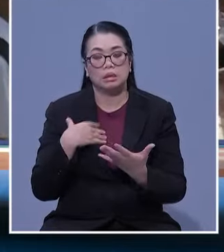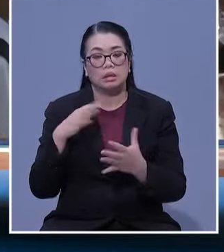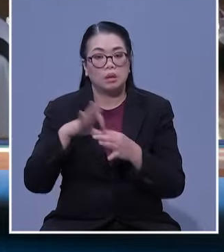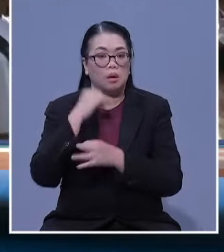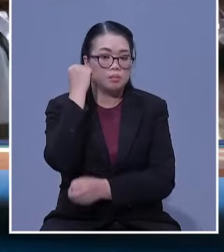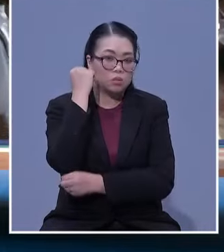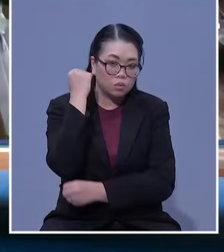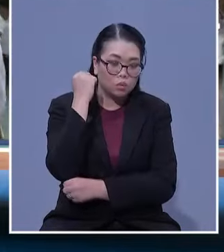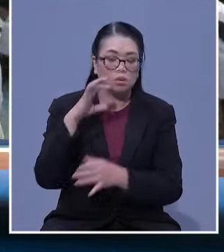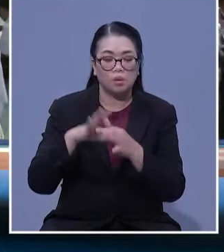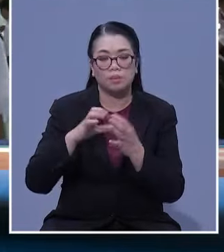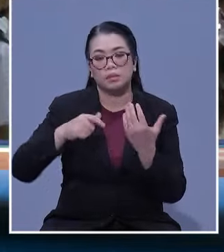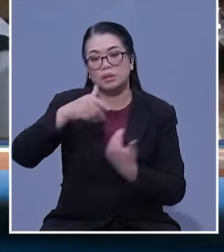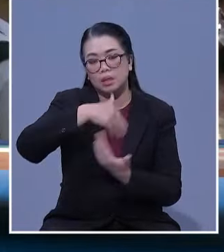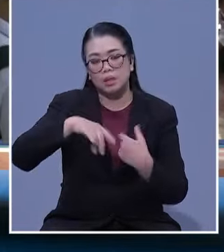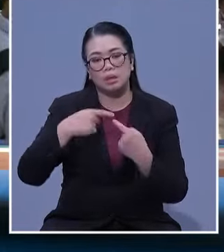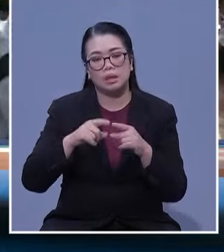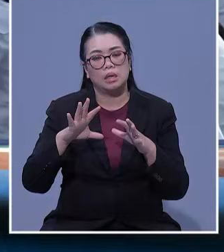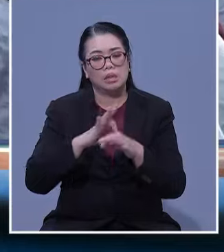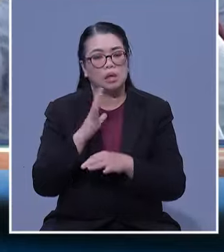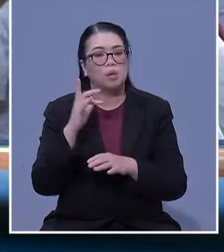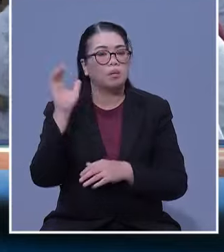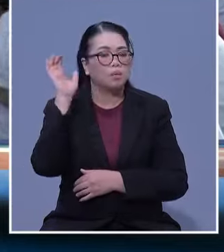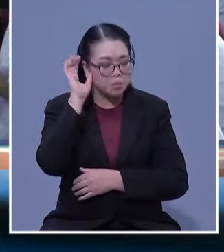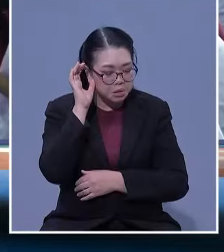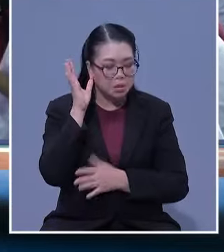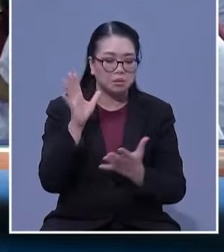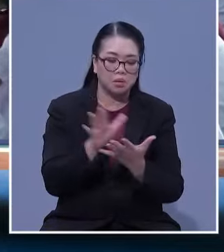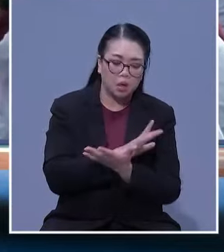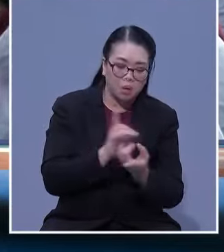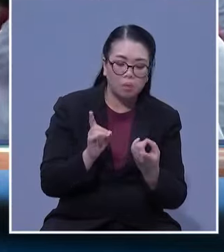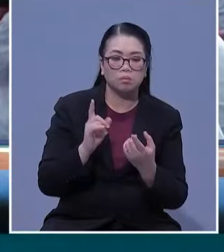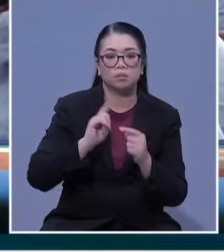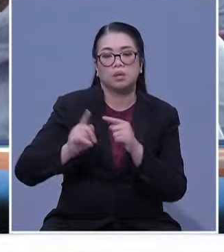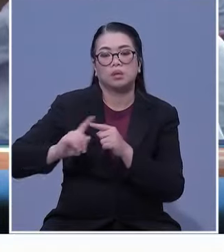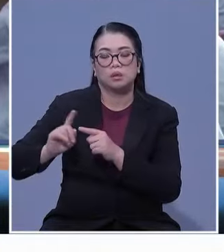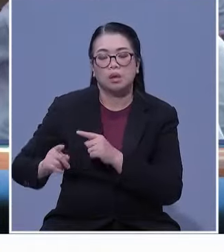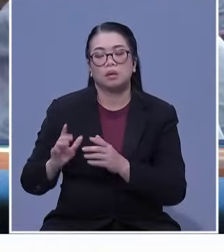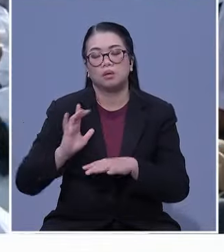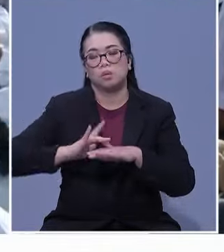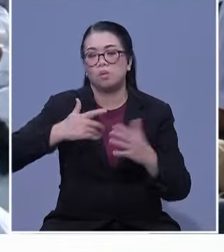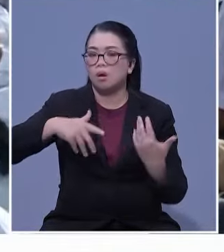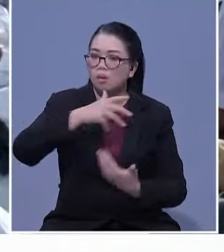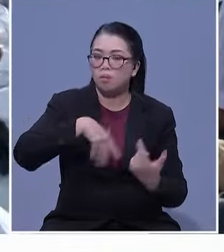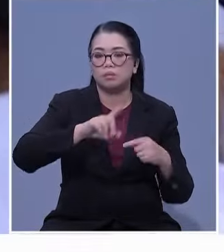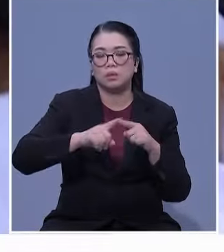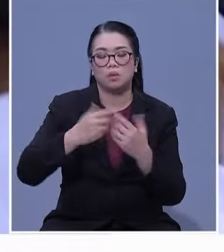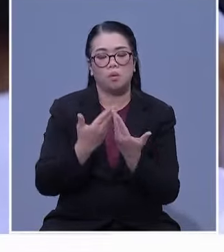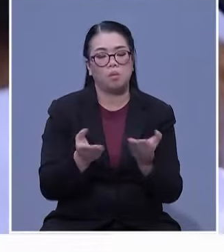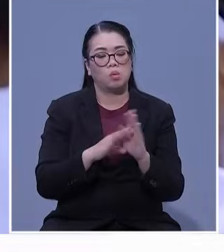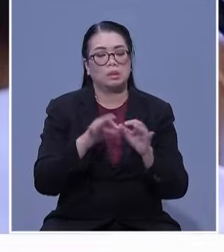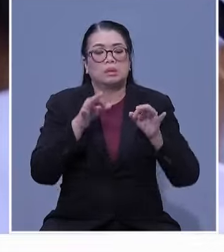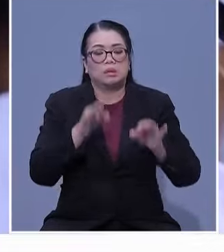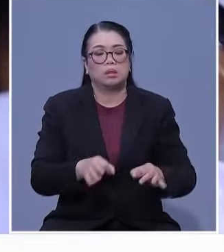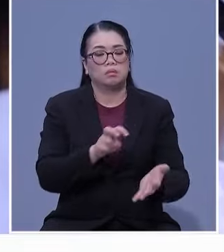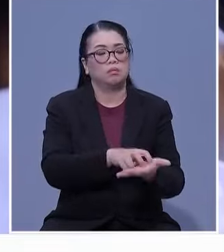ของเศรษฐกิจอย่างเดียวแล้วเป็นเรื่องของ 3-4ระบบที่มีการพูดถึงเมื่อสักครู่นี้ส่งผลให้ครอบครัวของเด็กตัดสินใจใน